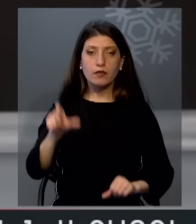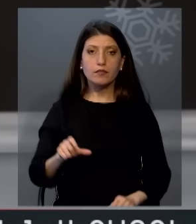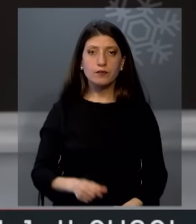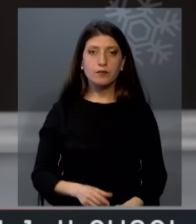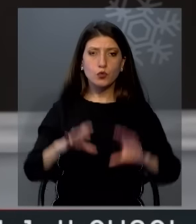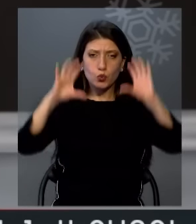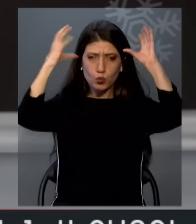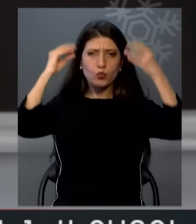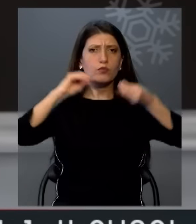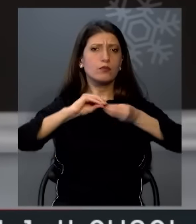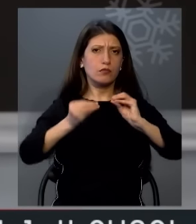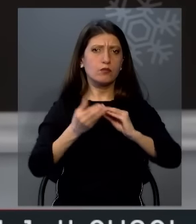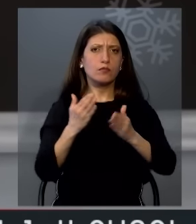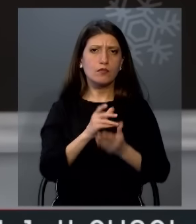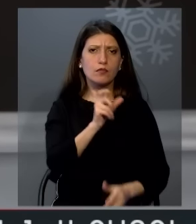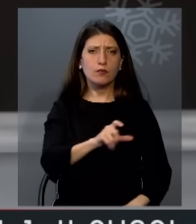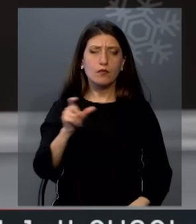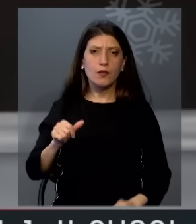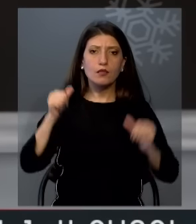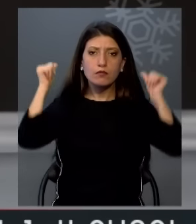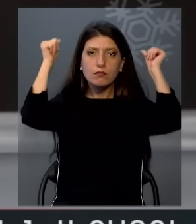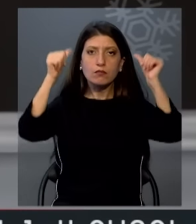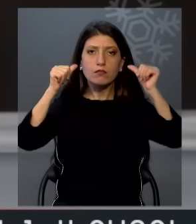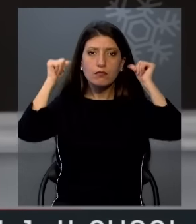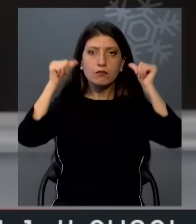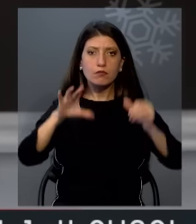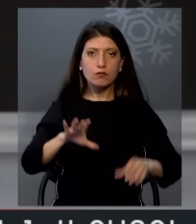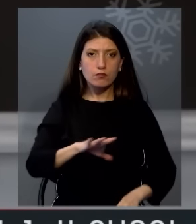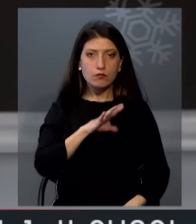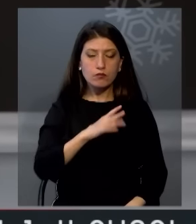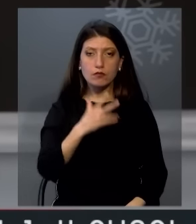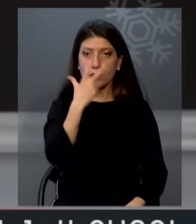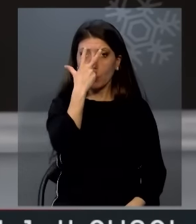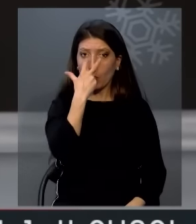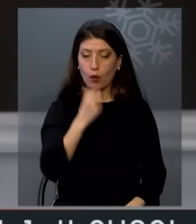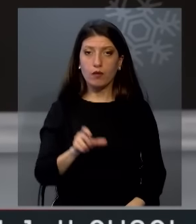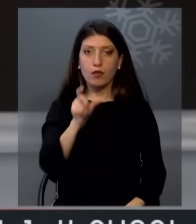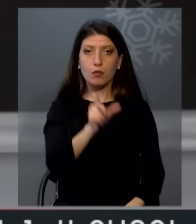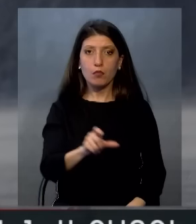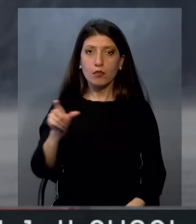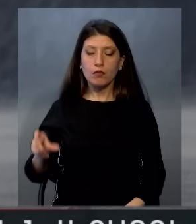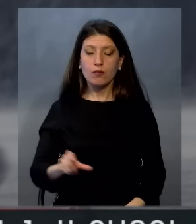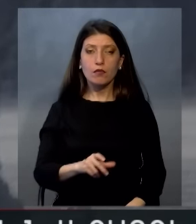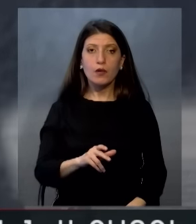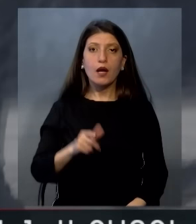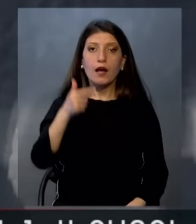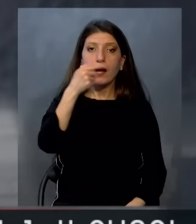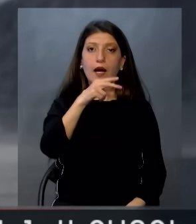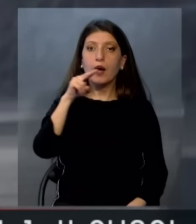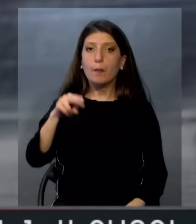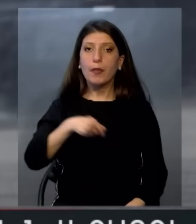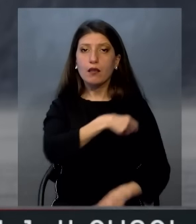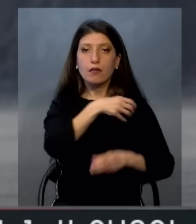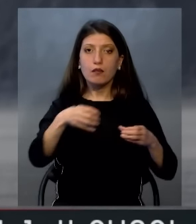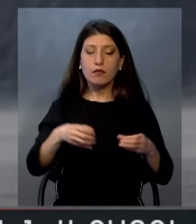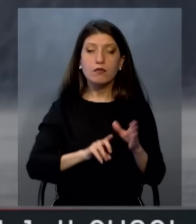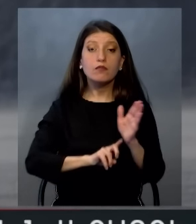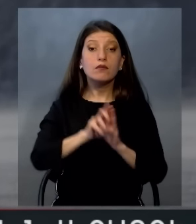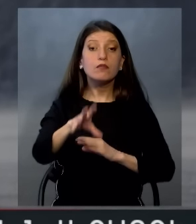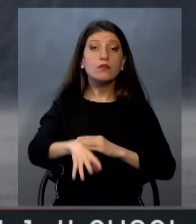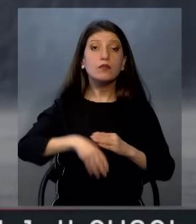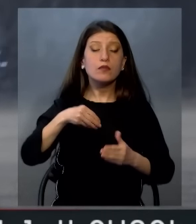Լրջագույն խնդիր է այն, որ մարդիկ անտեղյակ են եղել։ Սովորական քաղաքացիներին քաղաքացիական պայմանագրի նախընտրական